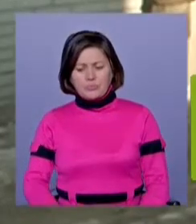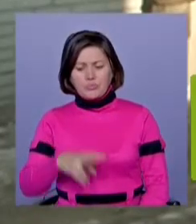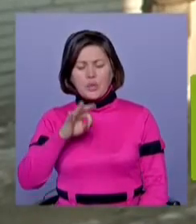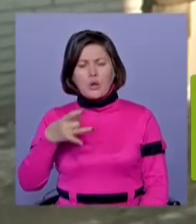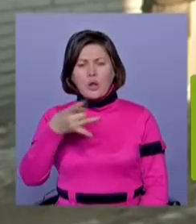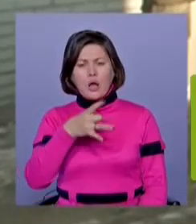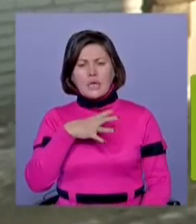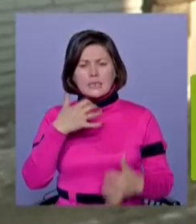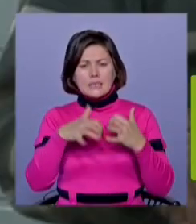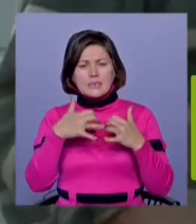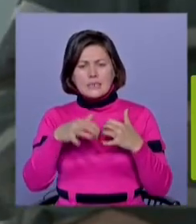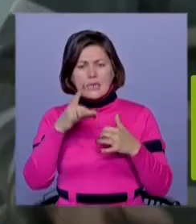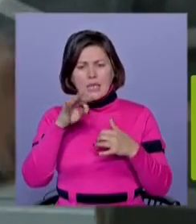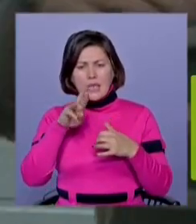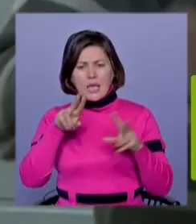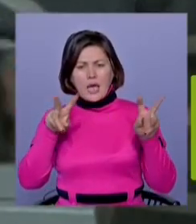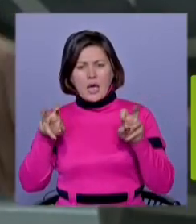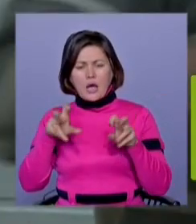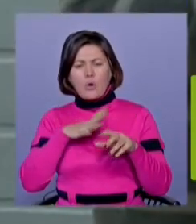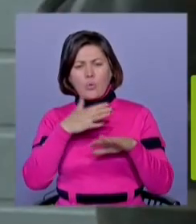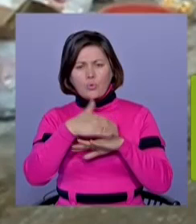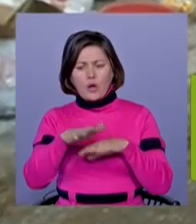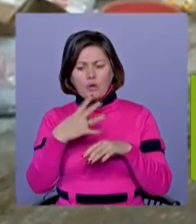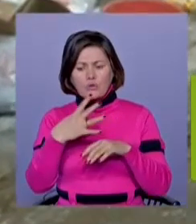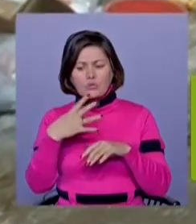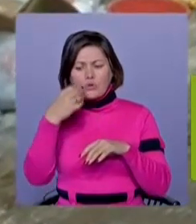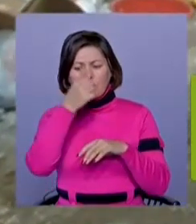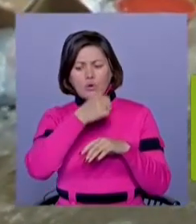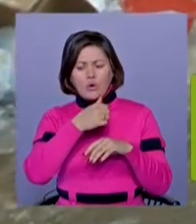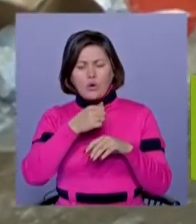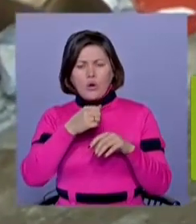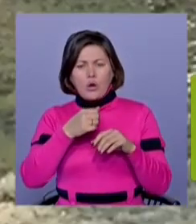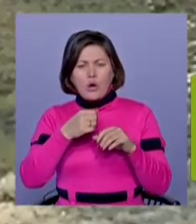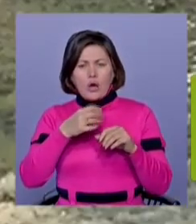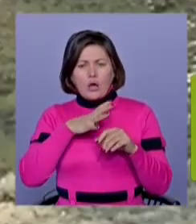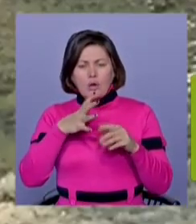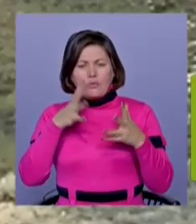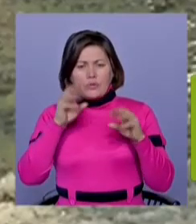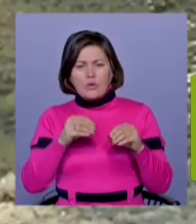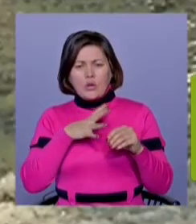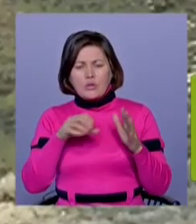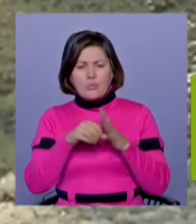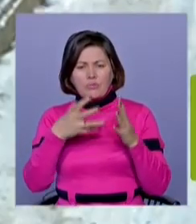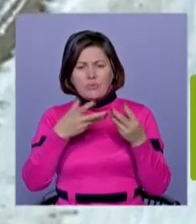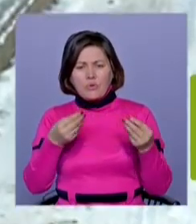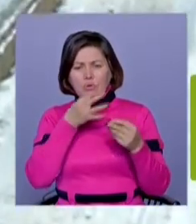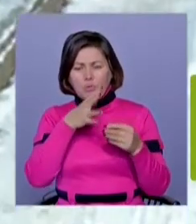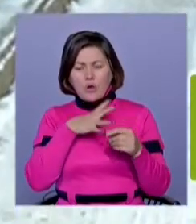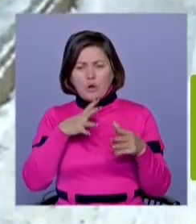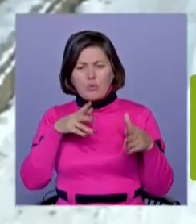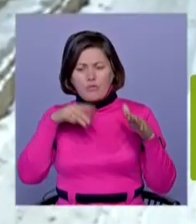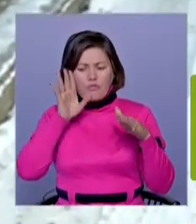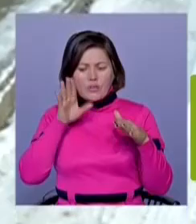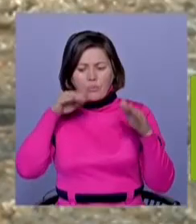ауданына қарасты Средняя көшесінің тұрғындары. Олар жылдың 4 мезгілінде де балақтан балшық су кешуге мәжбүр. Өйткені көше сайда